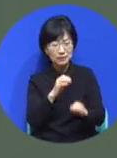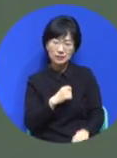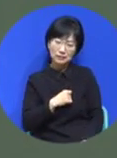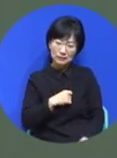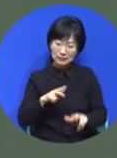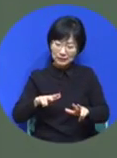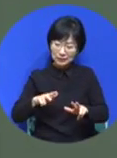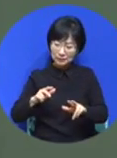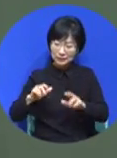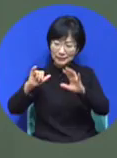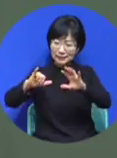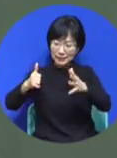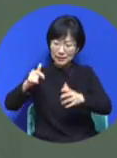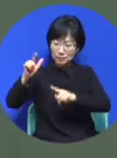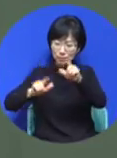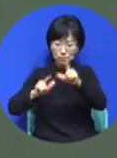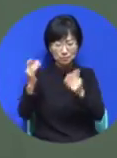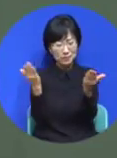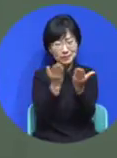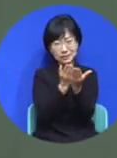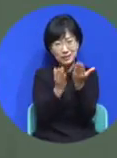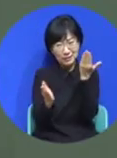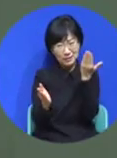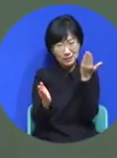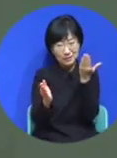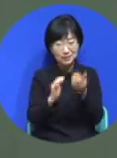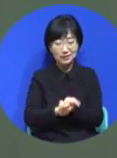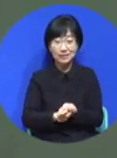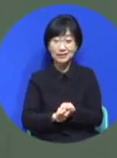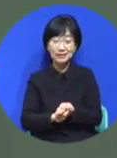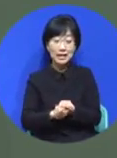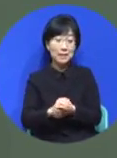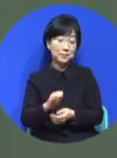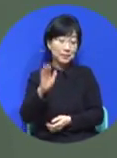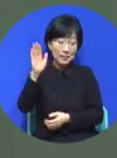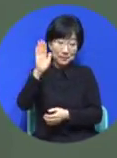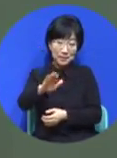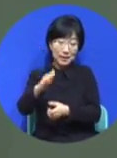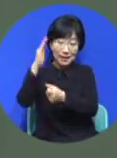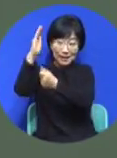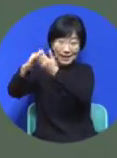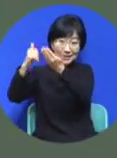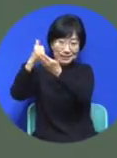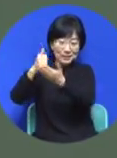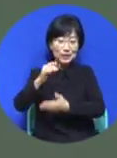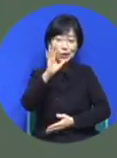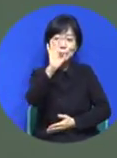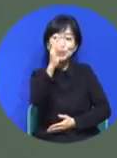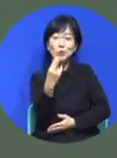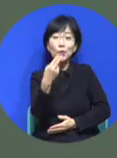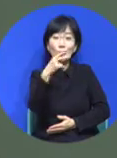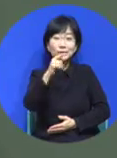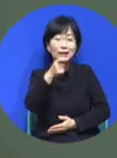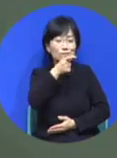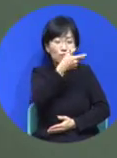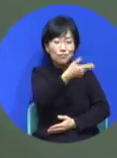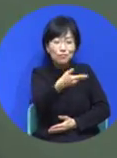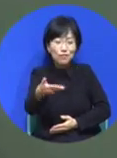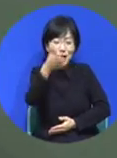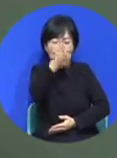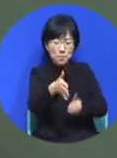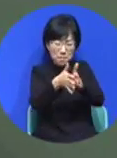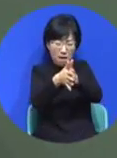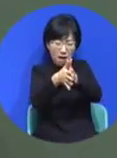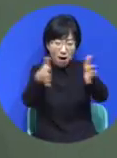little bit unrealistic. 하나님께서 이 요단을 건너게 할 것이고 여리고를 무너뜨리게 할 것이다 이렇게 할 때 아니, 그게 말이